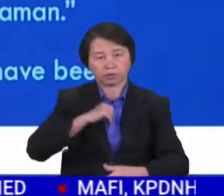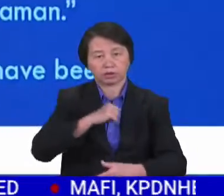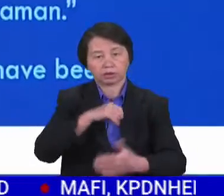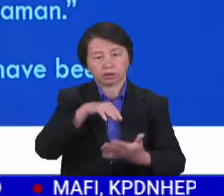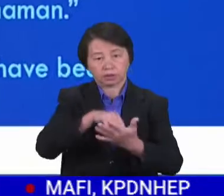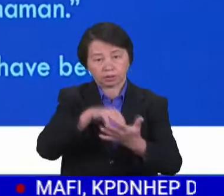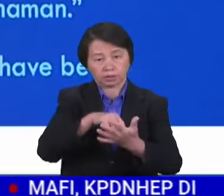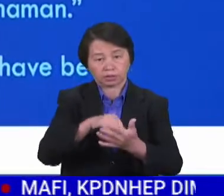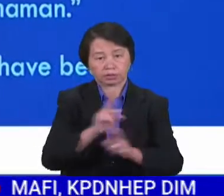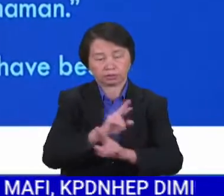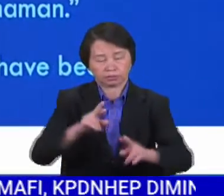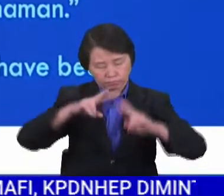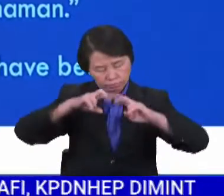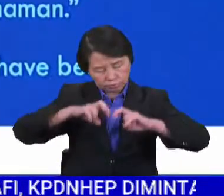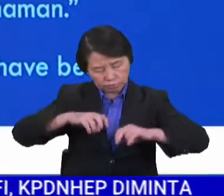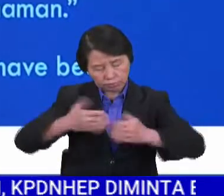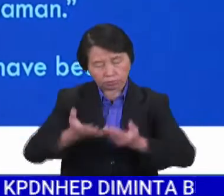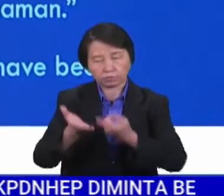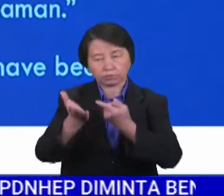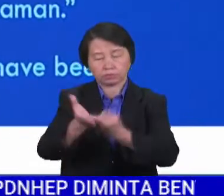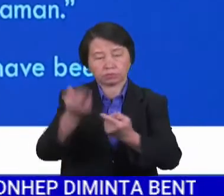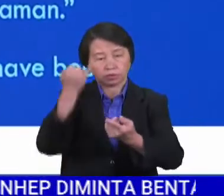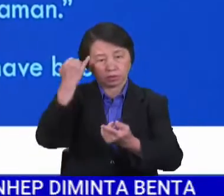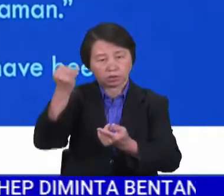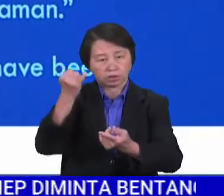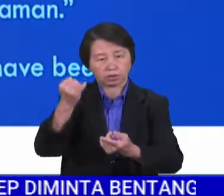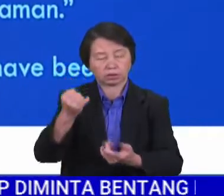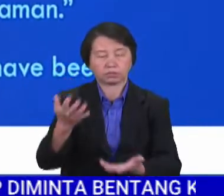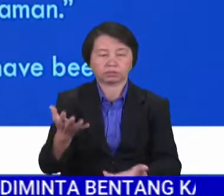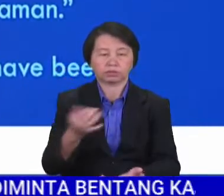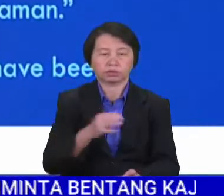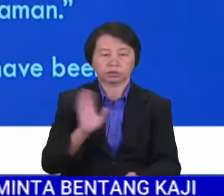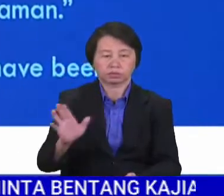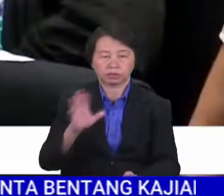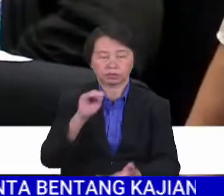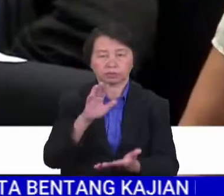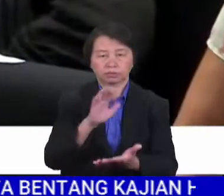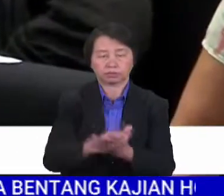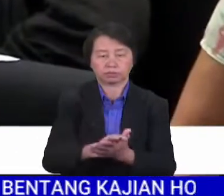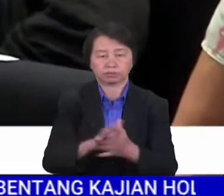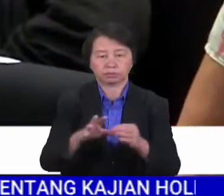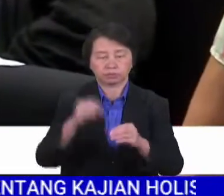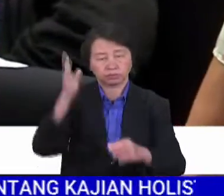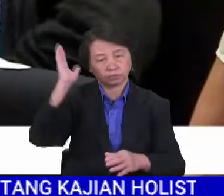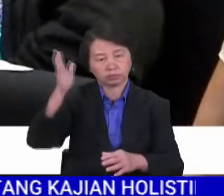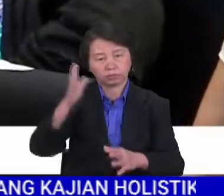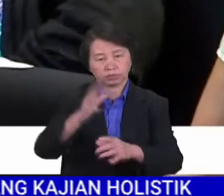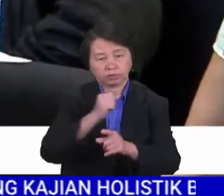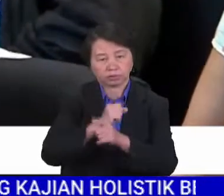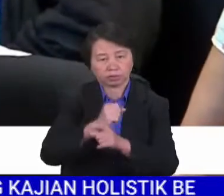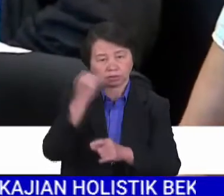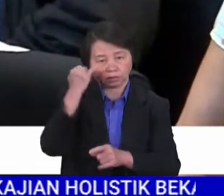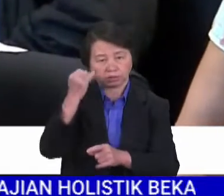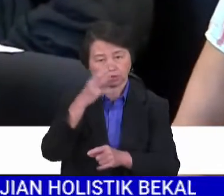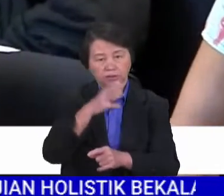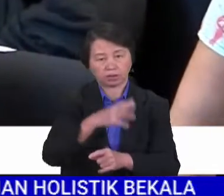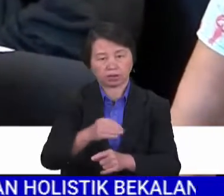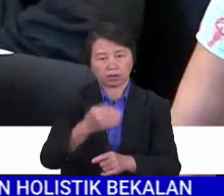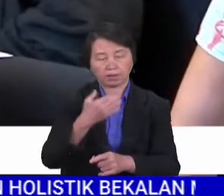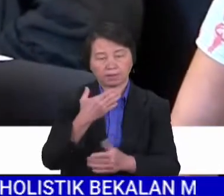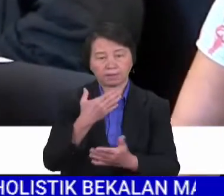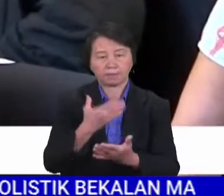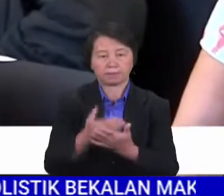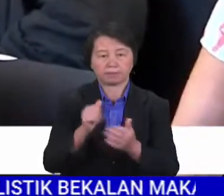akademik dan penyelidik dalam memajukan ilmu perdukunan beliau percaya apa serangan itu akan mencapai ideal dan perspektif